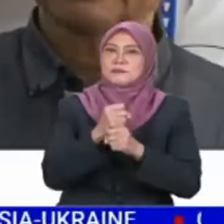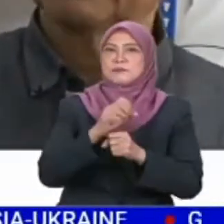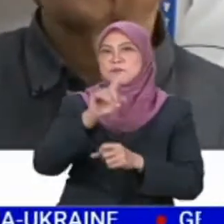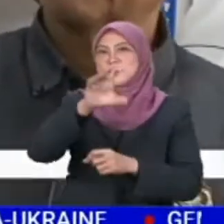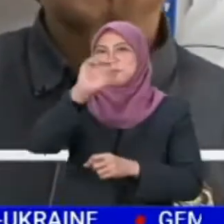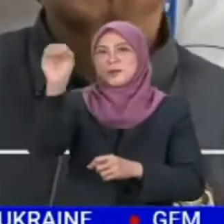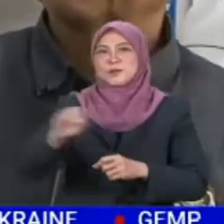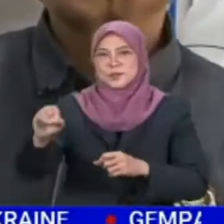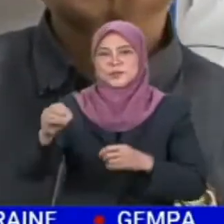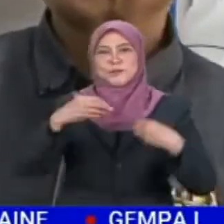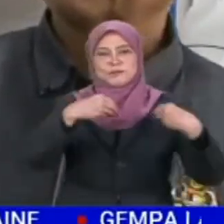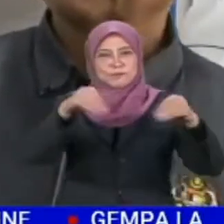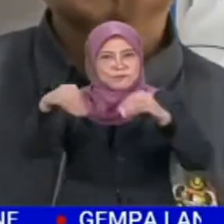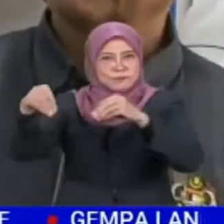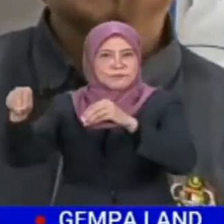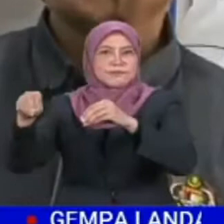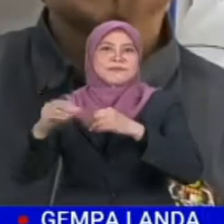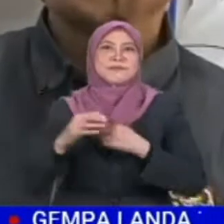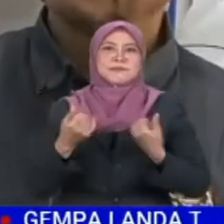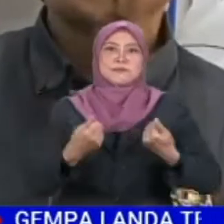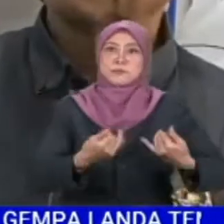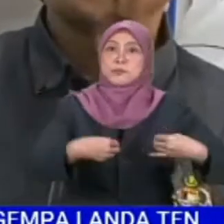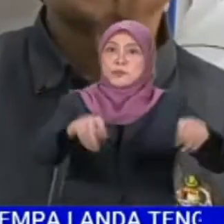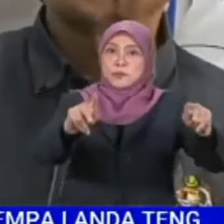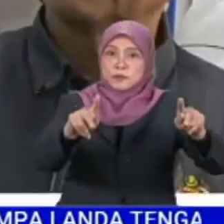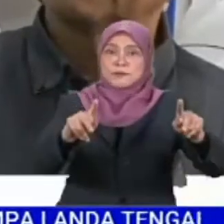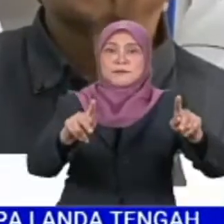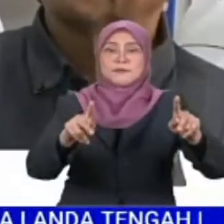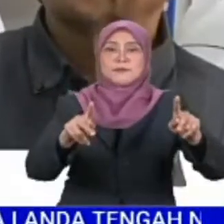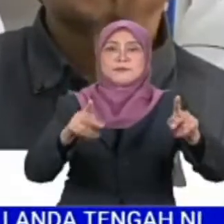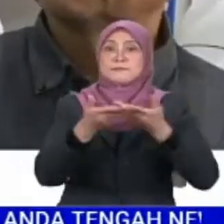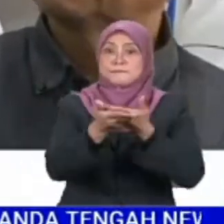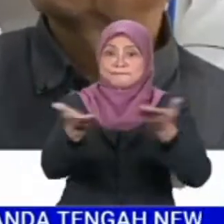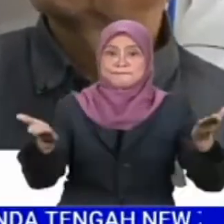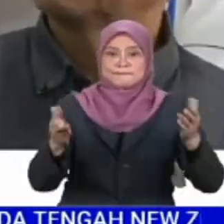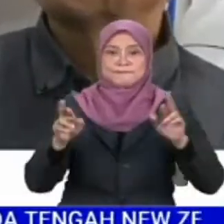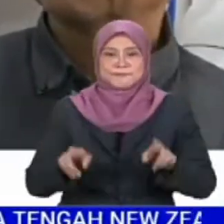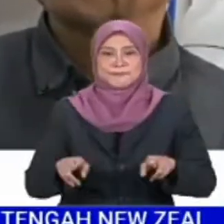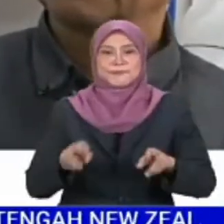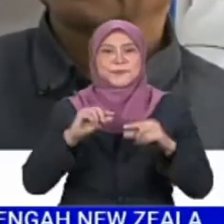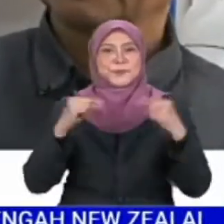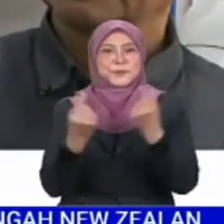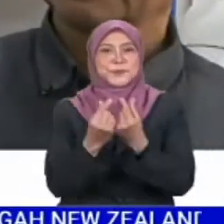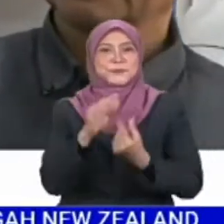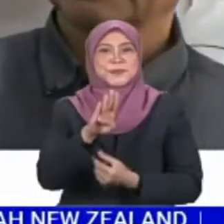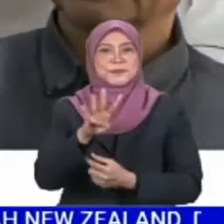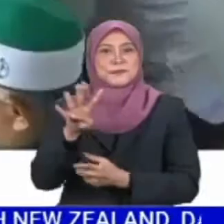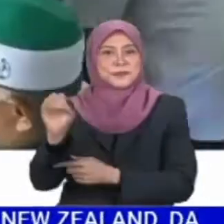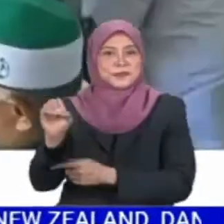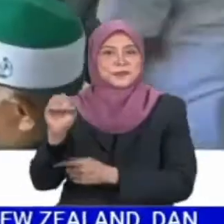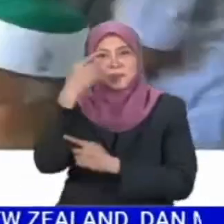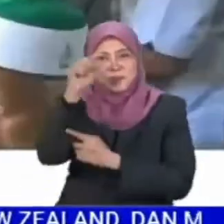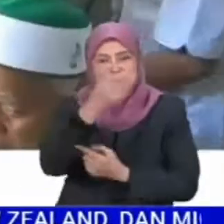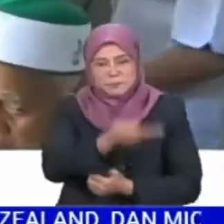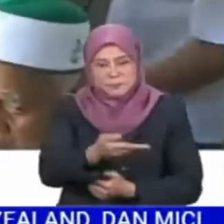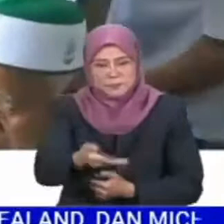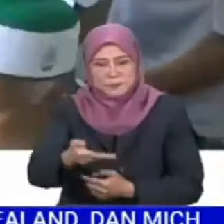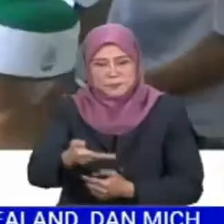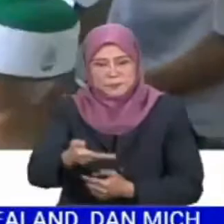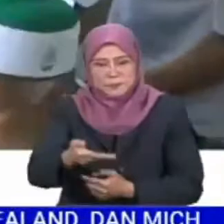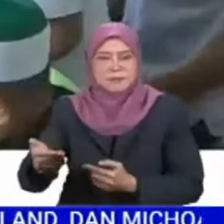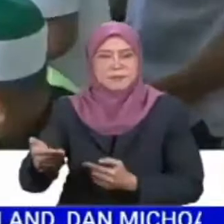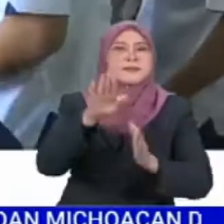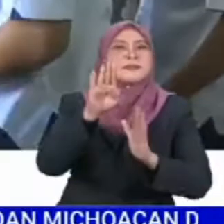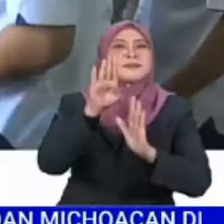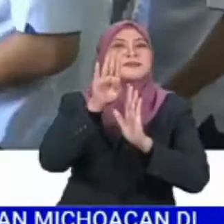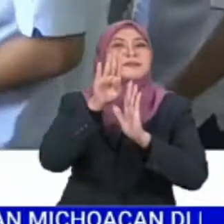Sesungguhnya program ini memberi ruang, peluang dan kesempatan kepada rakyat terutamanya B40 untuk mendapat barang bekalan pada harga